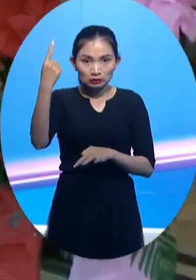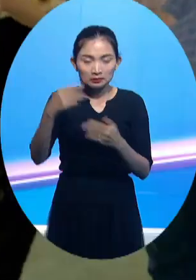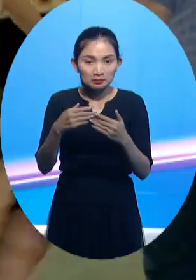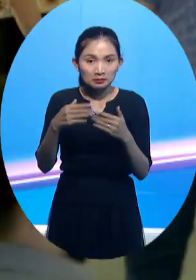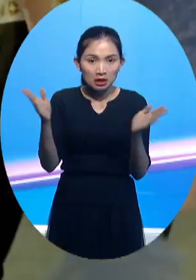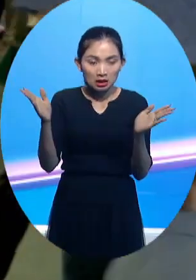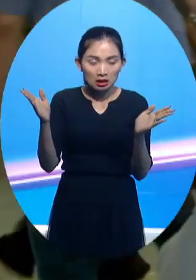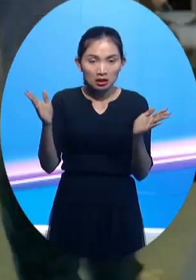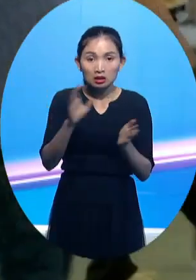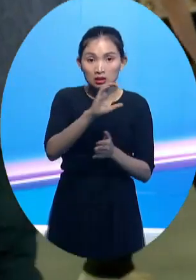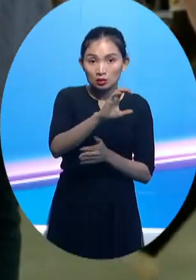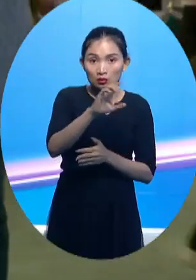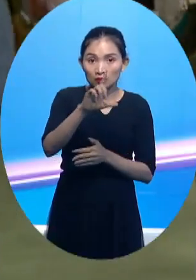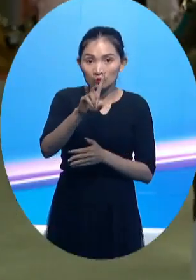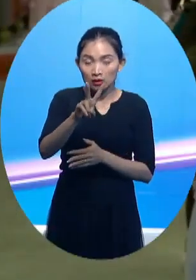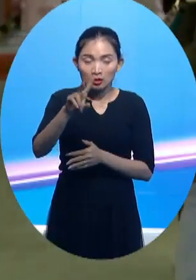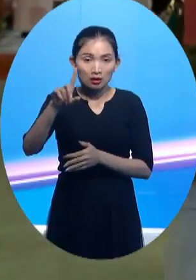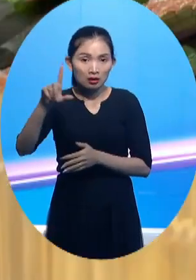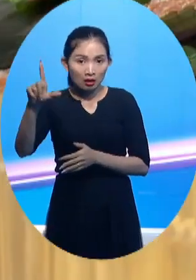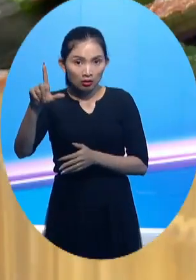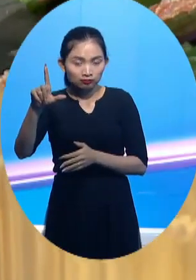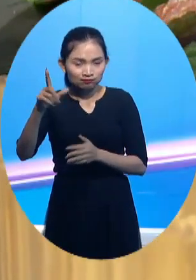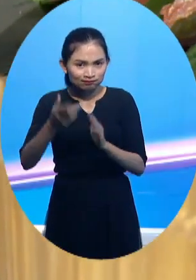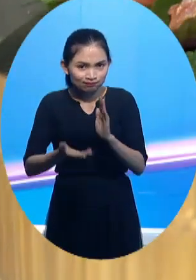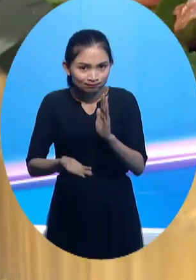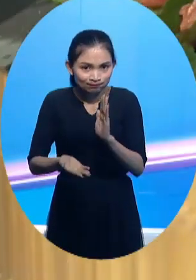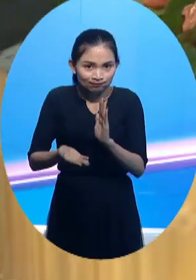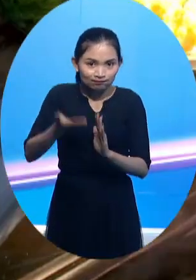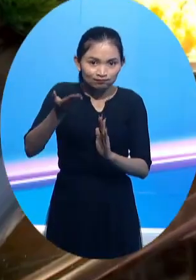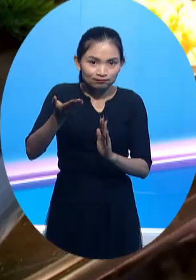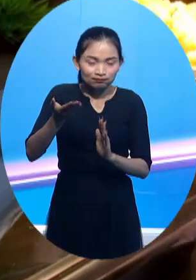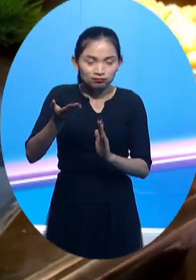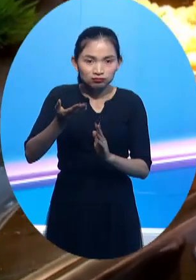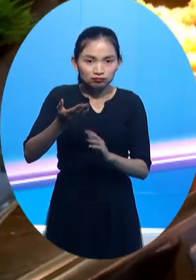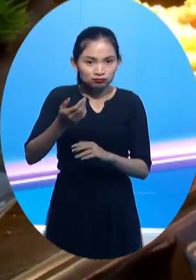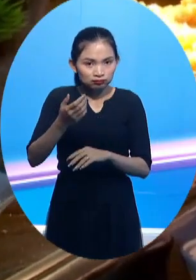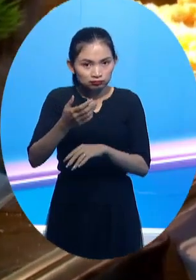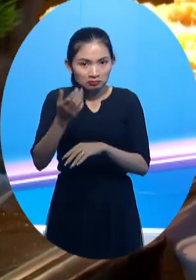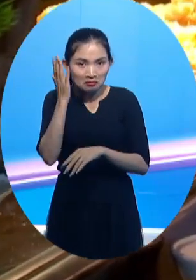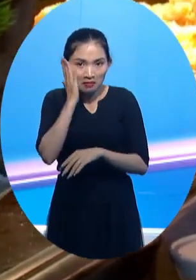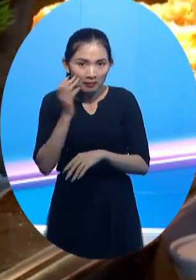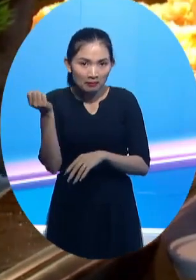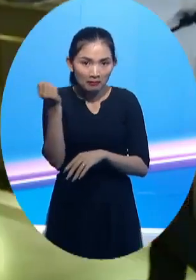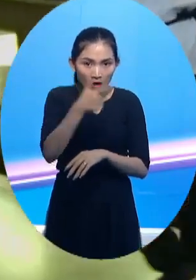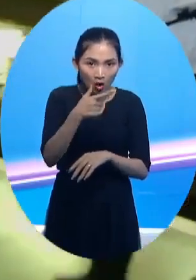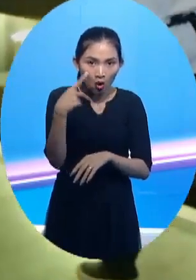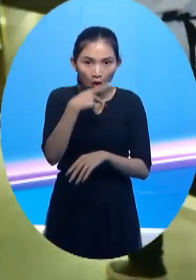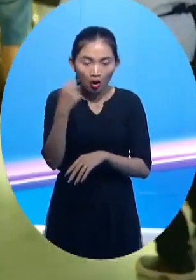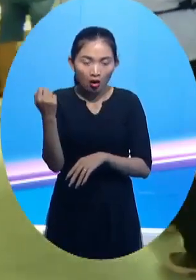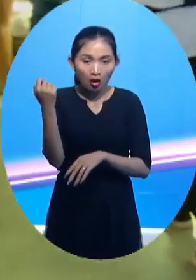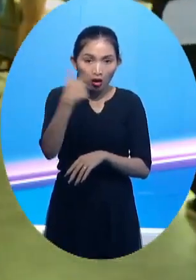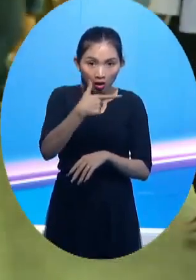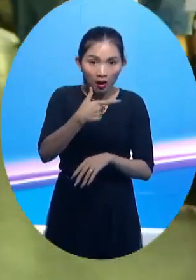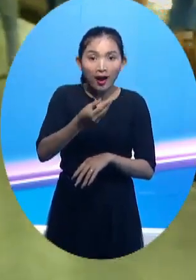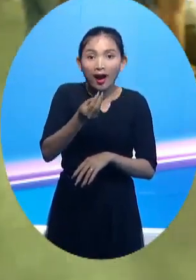Long premium chính là sự nâng cấp hoàn hảo so với các cơ sở hiện có tại Hà Nội đặc biệt nhà hàng đã tinh chỉnh và nâng cấp buffet all